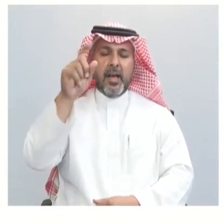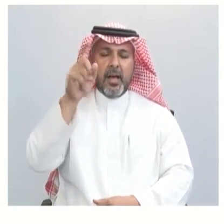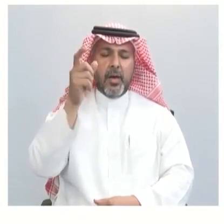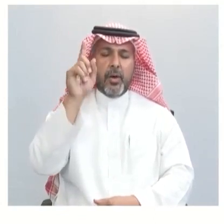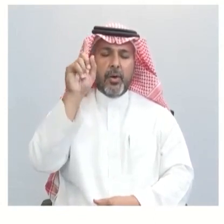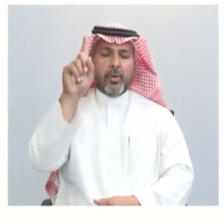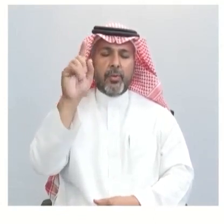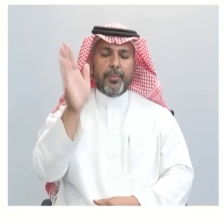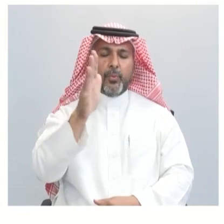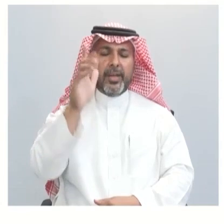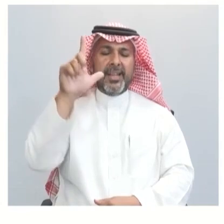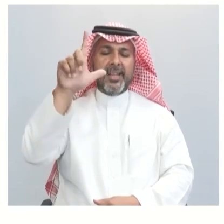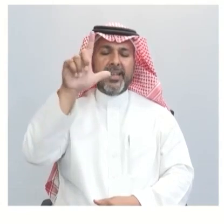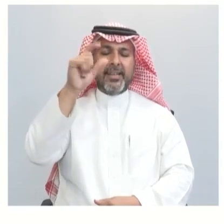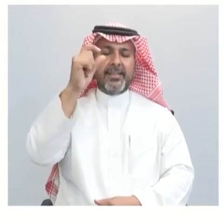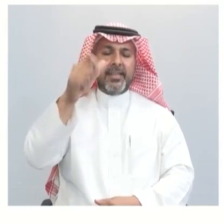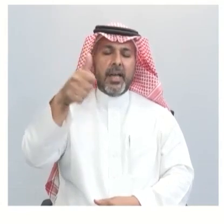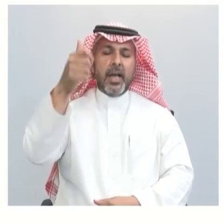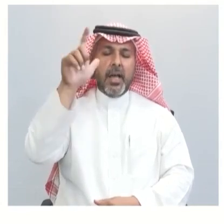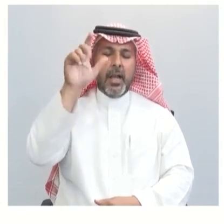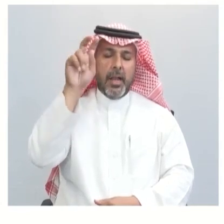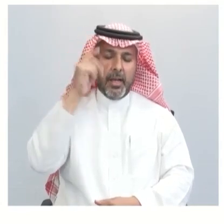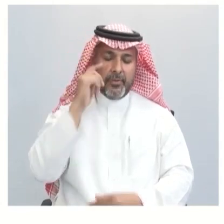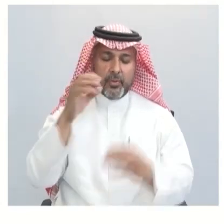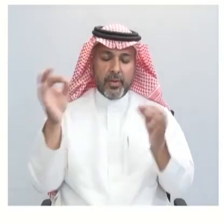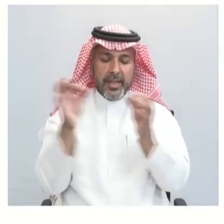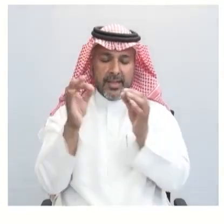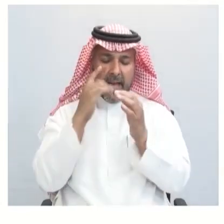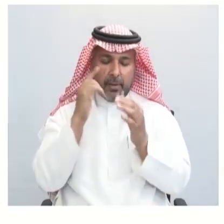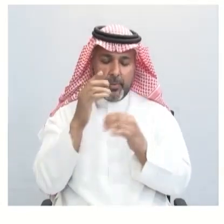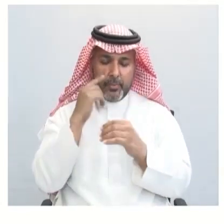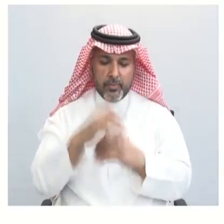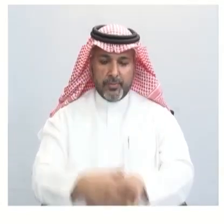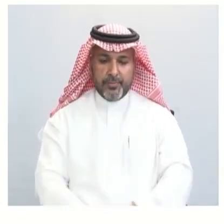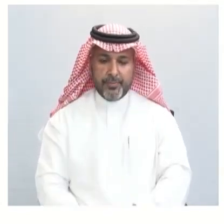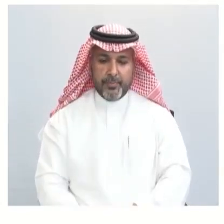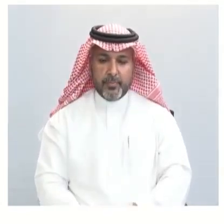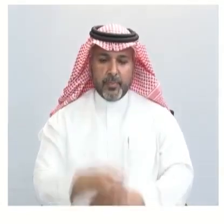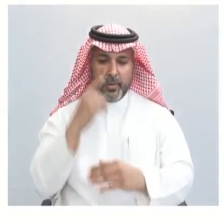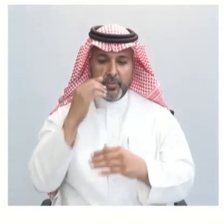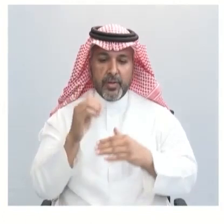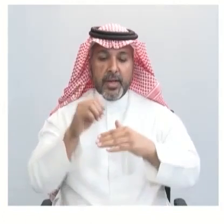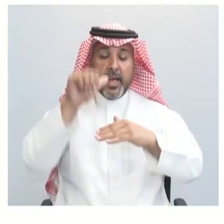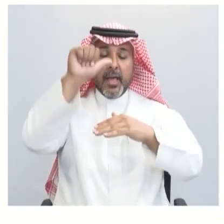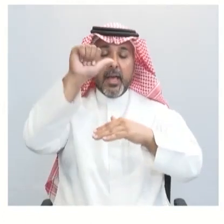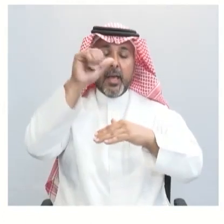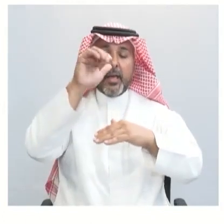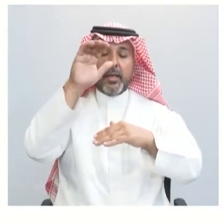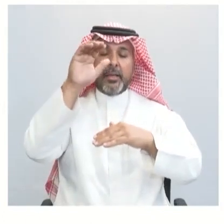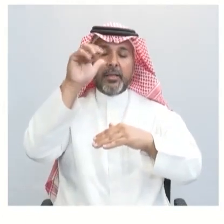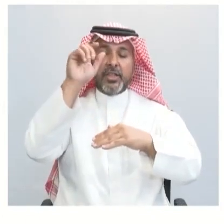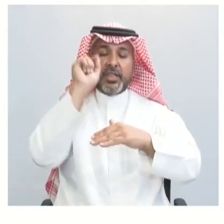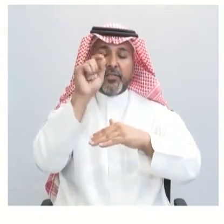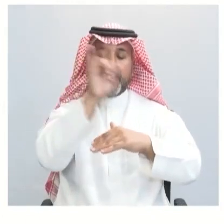واي تساوي اي على اكس ناقص بي زائد سي واي طبعا لا تساوي صفر ليش اي لا تساوي صفر اذا